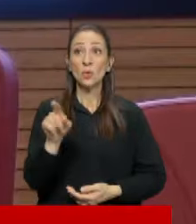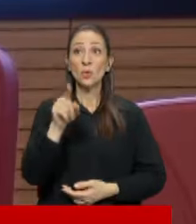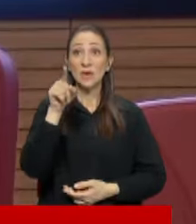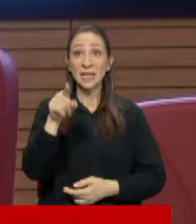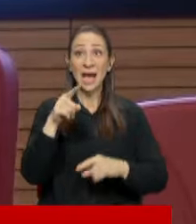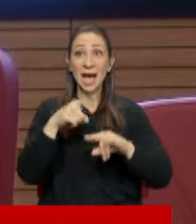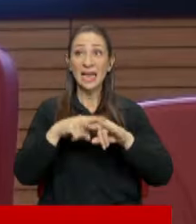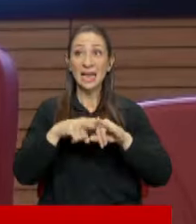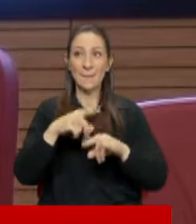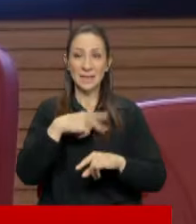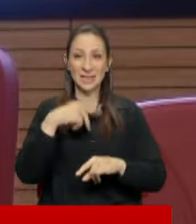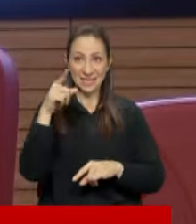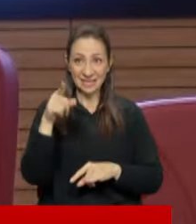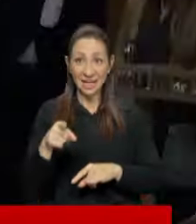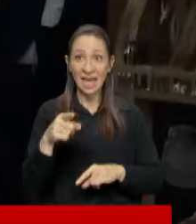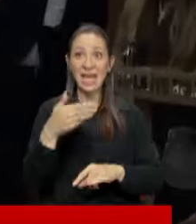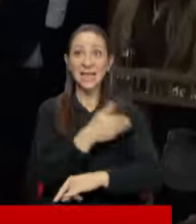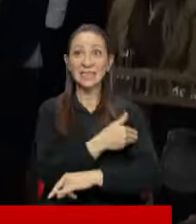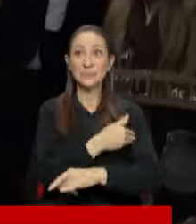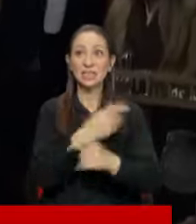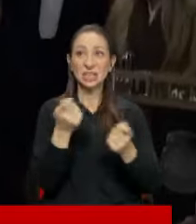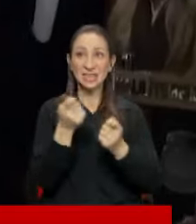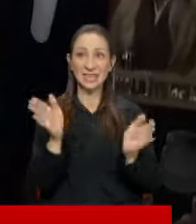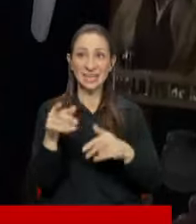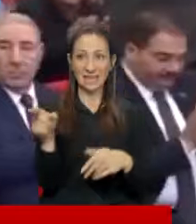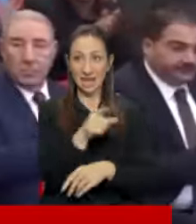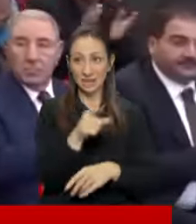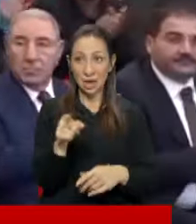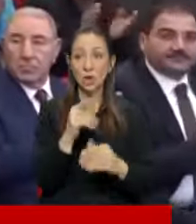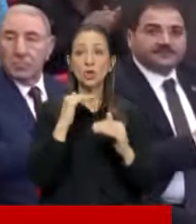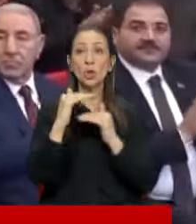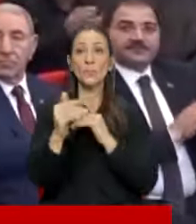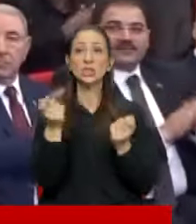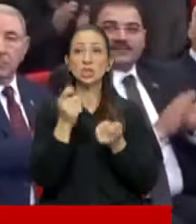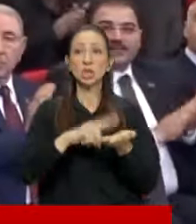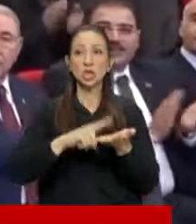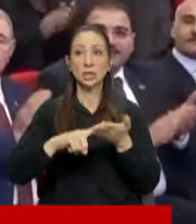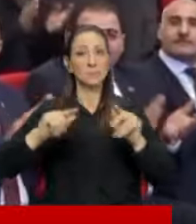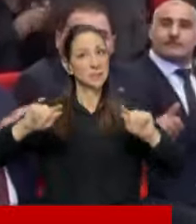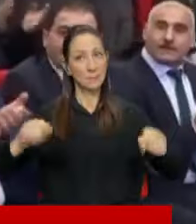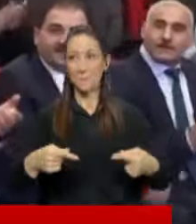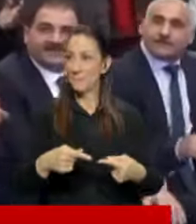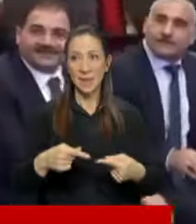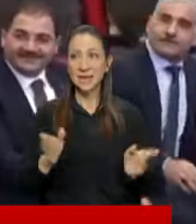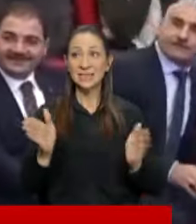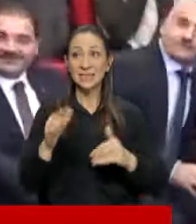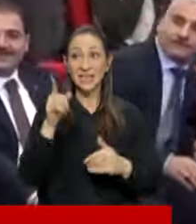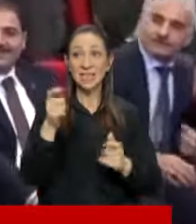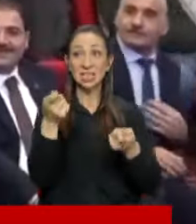Şanlıurfa'da Haliliye Belediyesi ile Hizmet İş Sendikası arasında toplu iş sözleşmesi imzalandı.